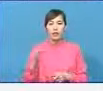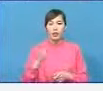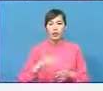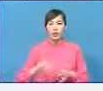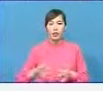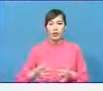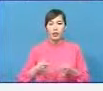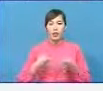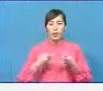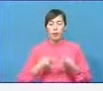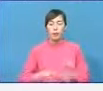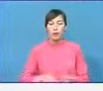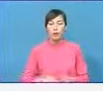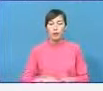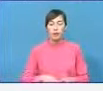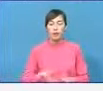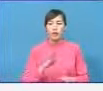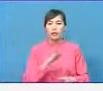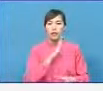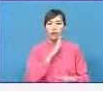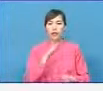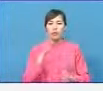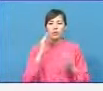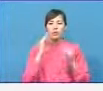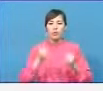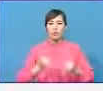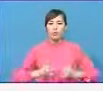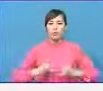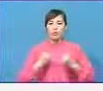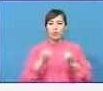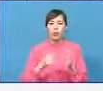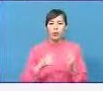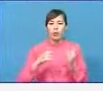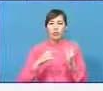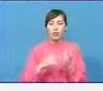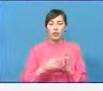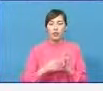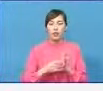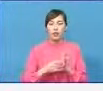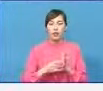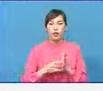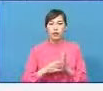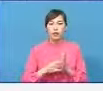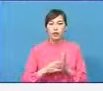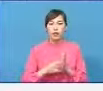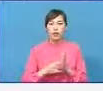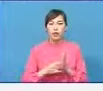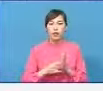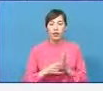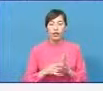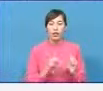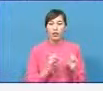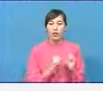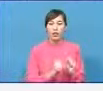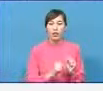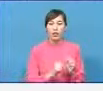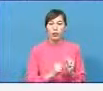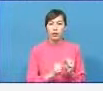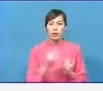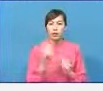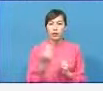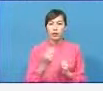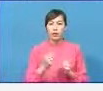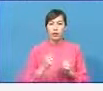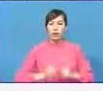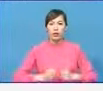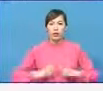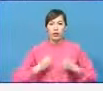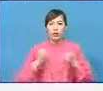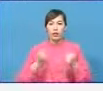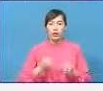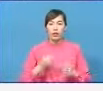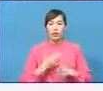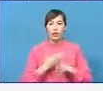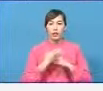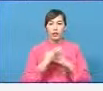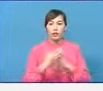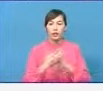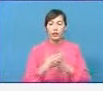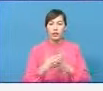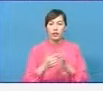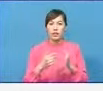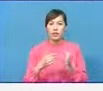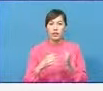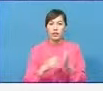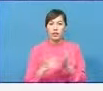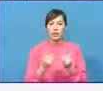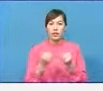босанып жатқан әйелдерді құттықтау мақсатында, қорлық зомбылықтан сақтау мақсатында, оларға барынша бар үлесімізді қосу мақсатында бүгін